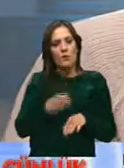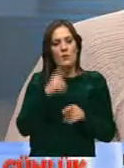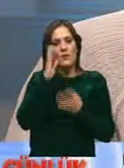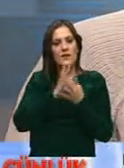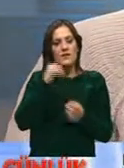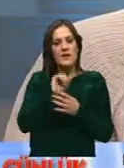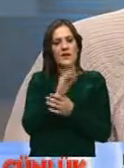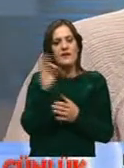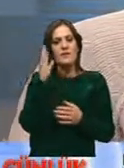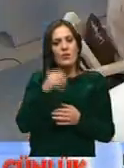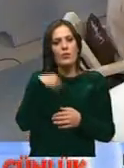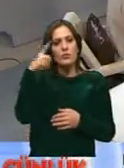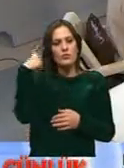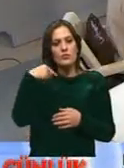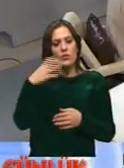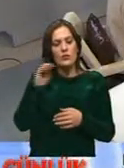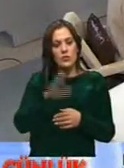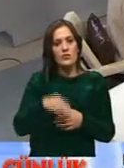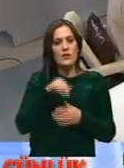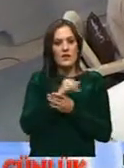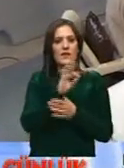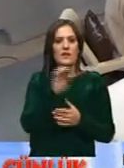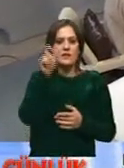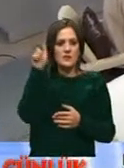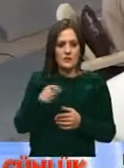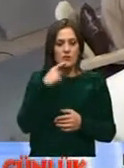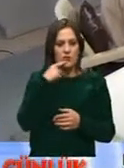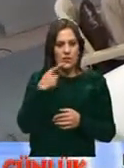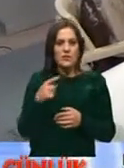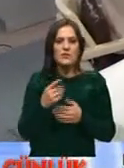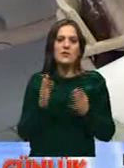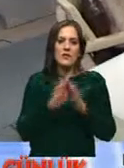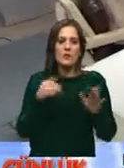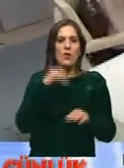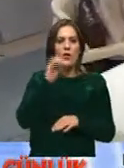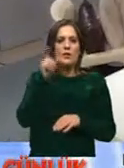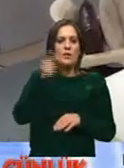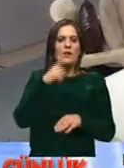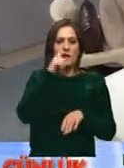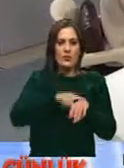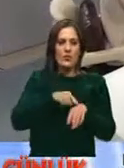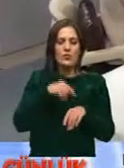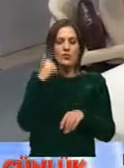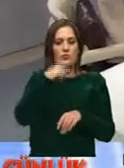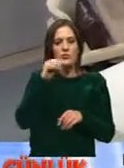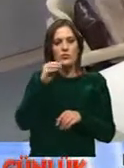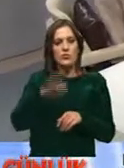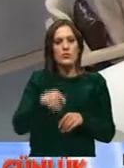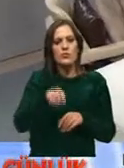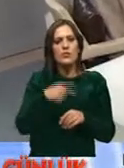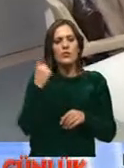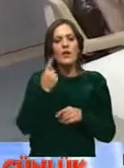insan yeteneksiz olduğunu düşünüyor. Çocukken yeteneksizsiniz derseniz tamam. Öğretmenine yani, inanıyor çünkü çocuk. Ben mesela şeyi